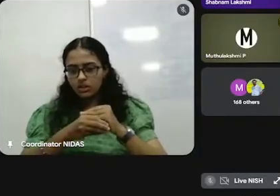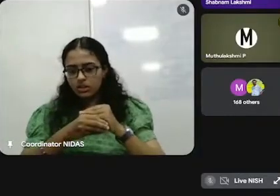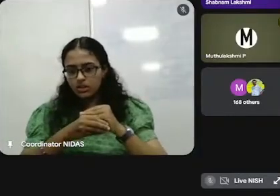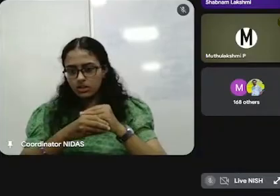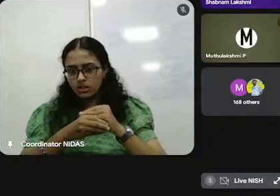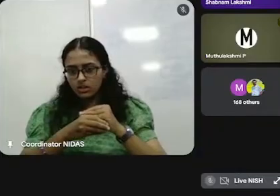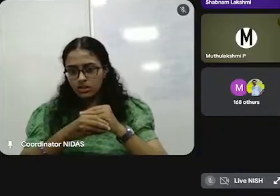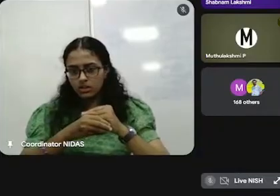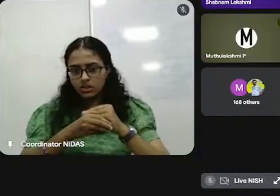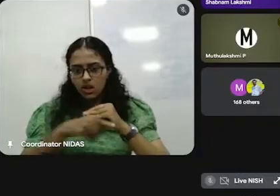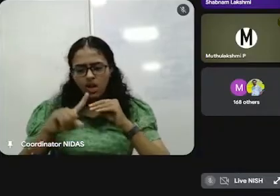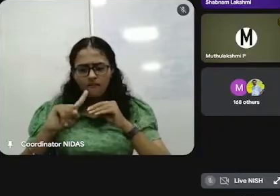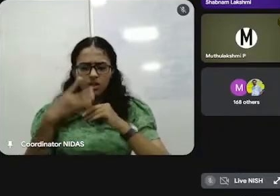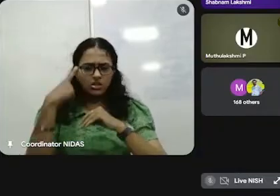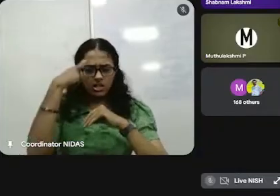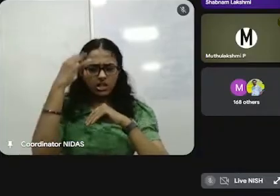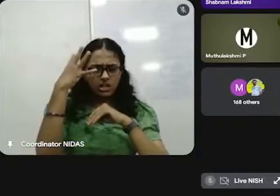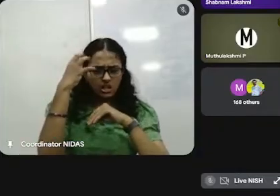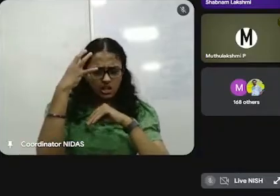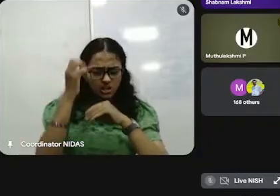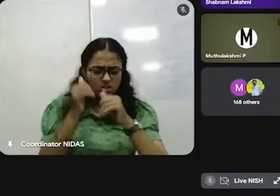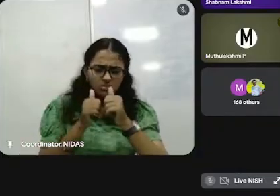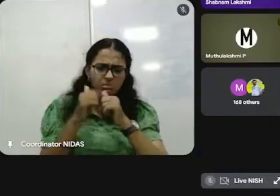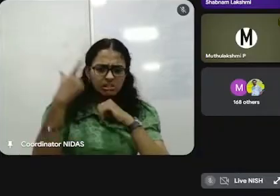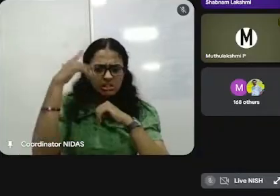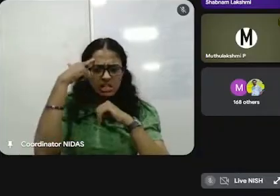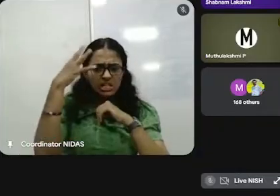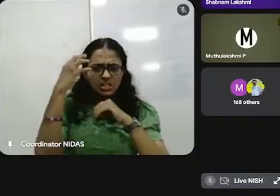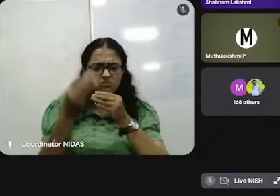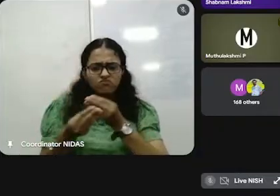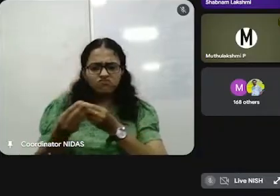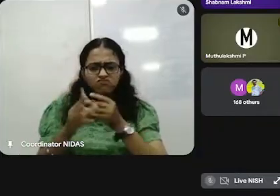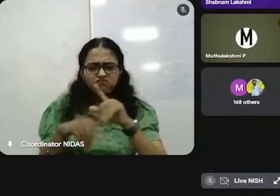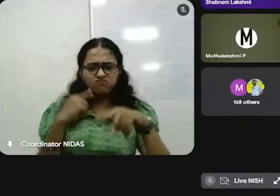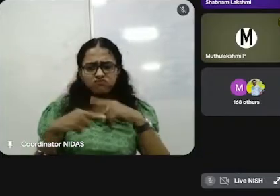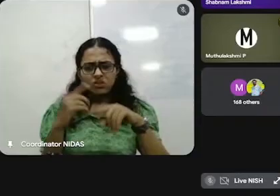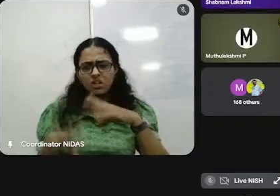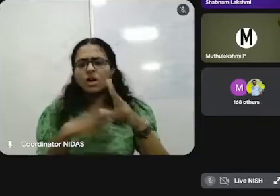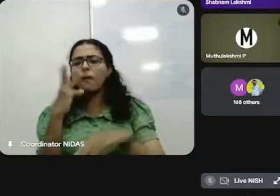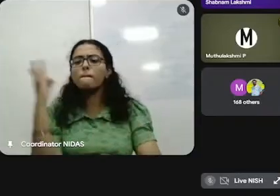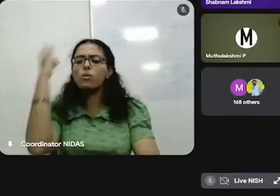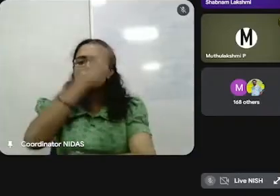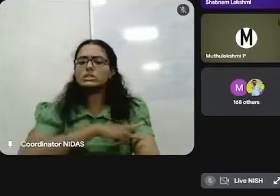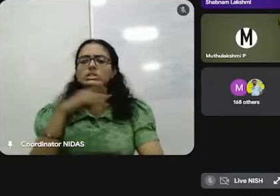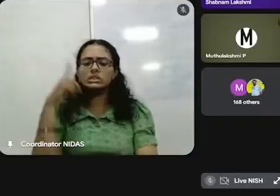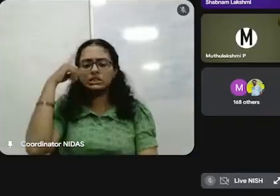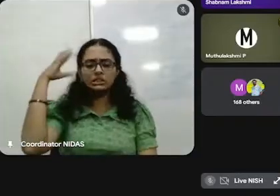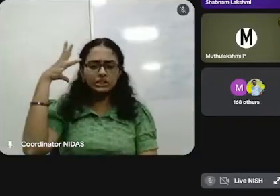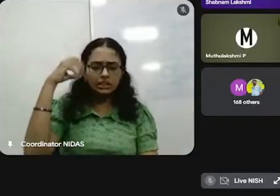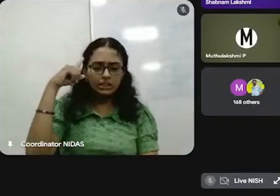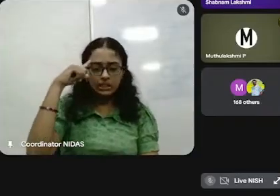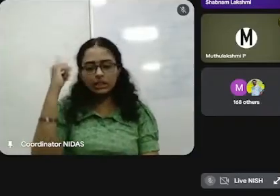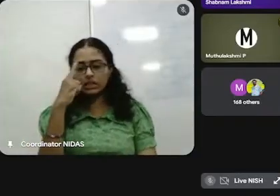ആദ്യം ഇങ്ങനെ ഒരു തലവേദന പോലെ 2-3 ദിവസം ഫോളോ അപ്പ് ആയിട്ട് തലവേദന ഉണ്ടായിരുന്നു. അതിനുശേഷം 3-ാം ദിവസമാണ് ഇങ്ങനെ തലകറങ്ങി